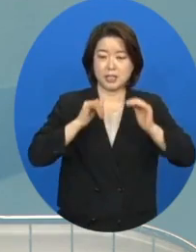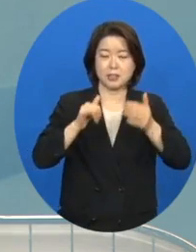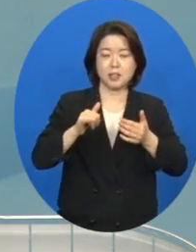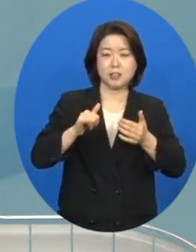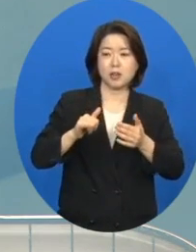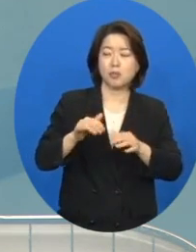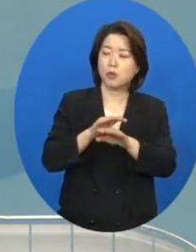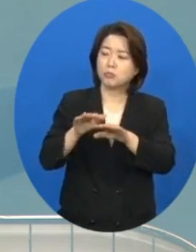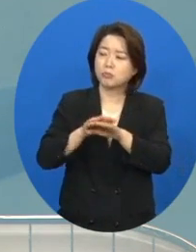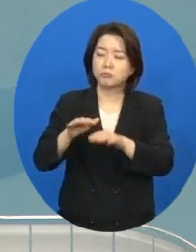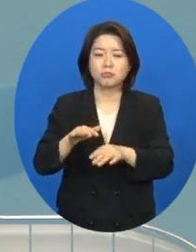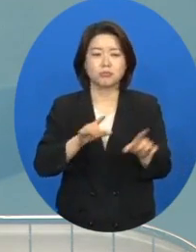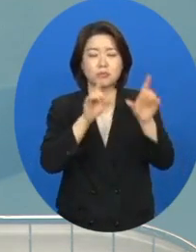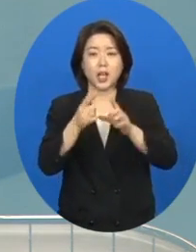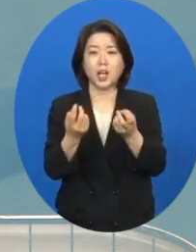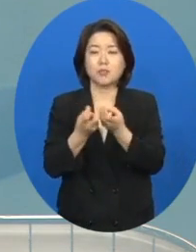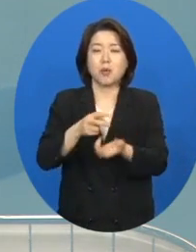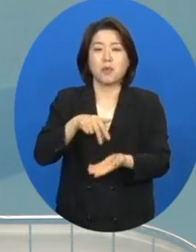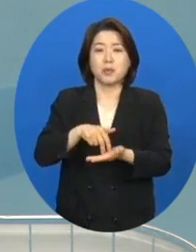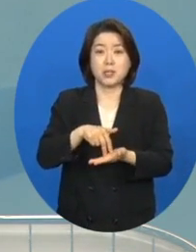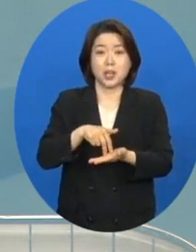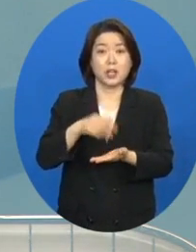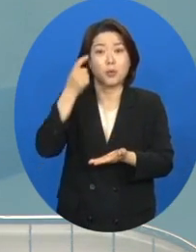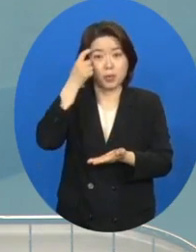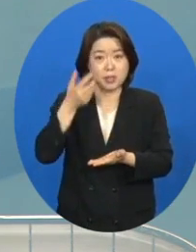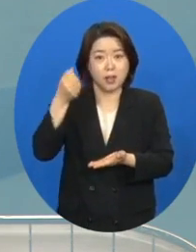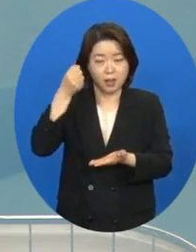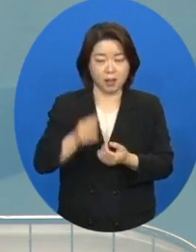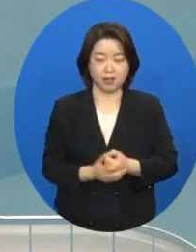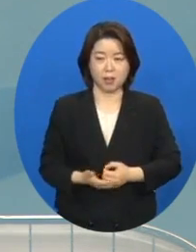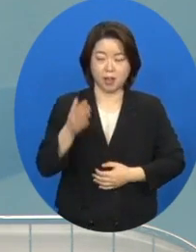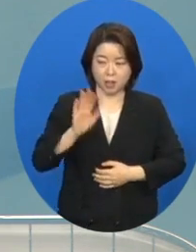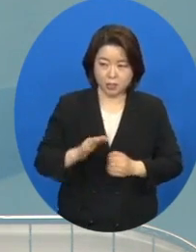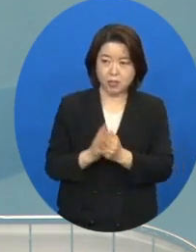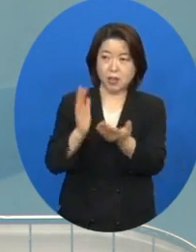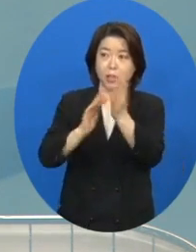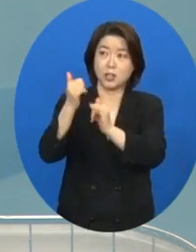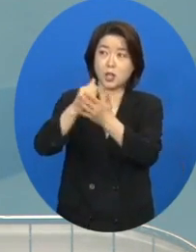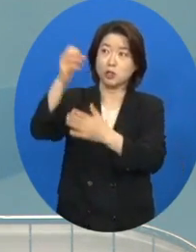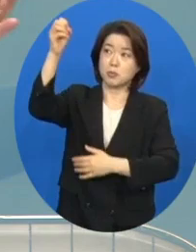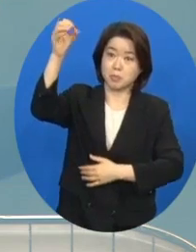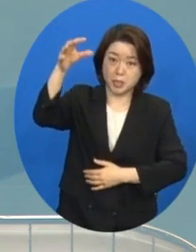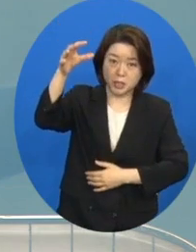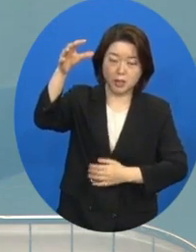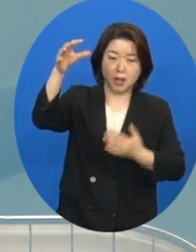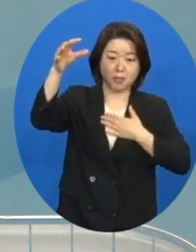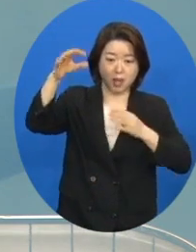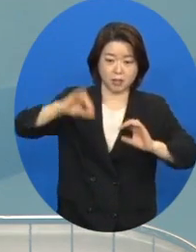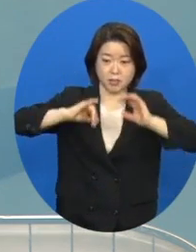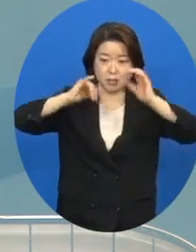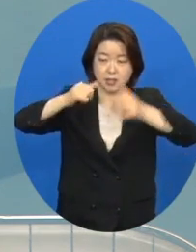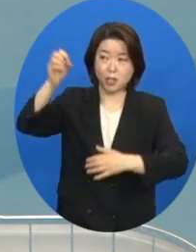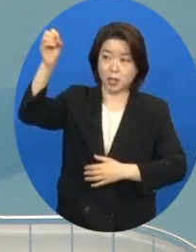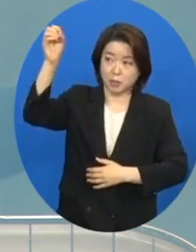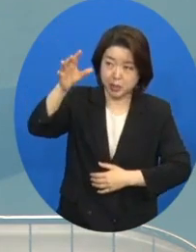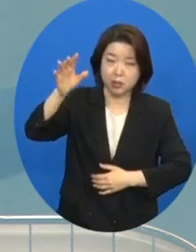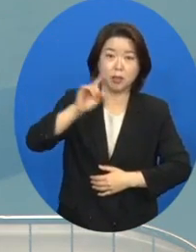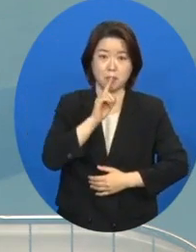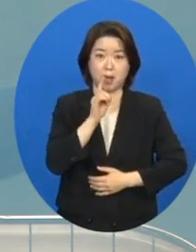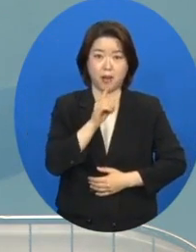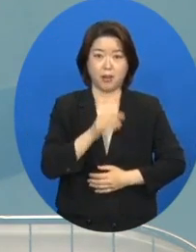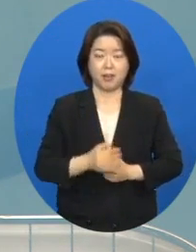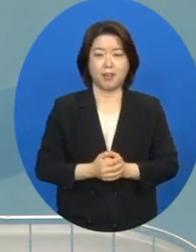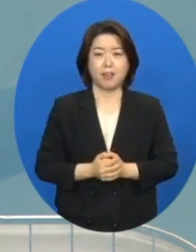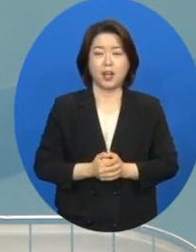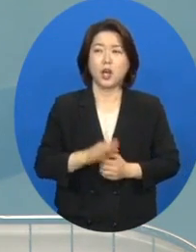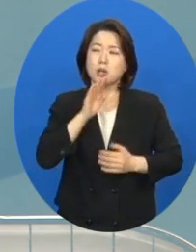생각했던. 근데 예수님 안에서, 예수님이 빛이시니까, 예수님은 나는 세상의 빛이라고 하셨어요. 그러므로